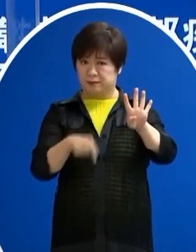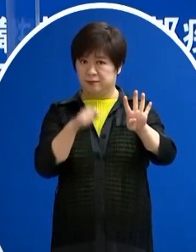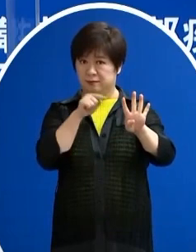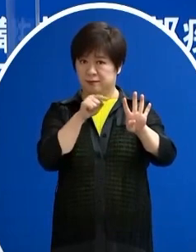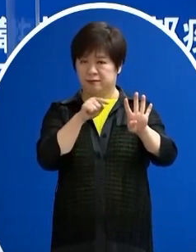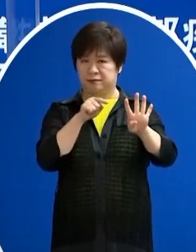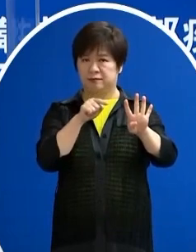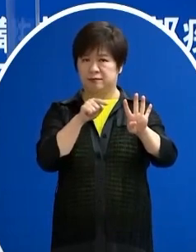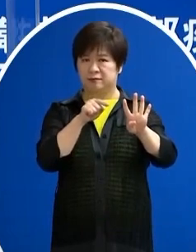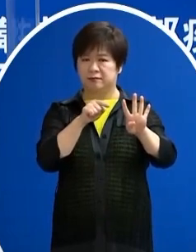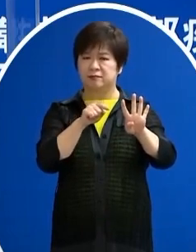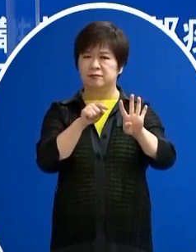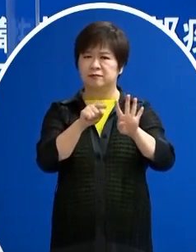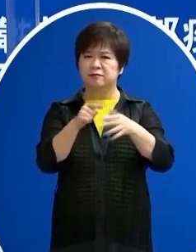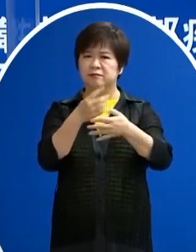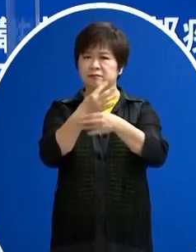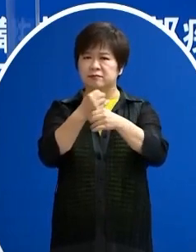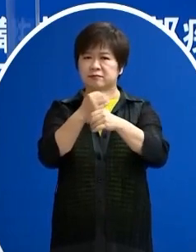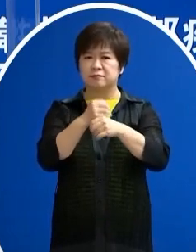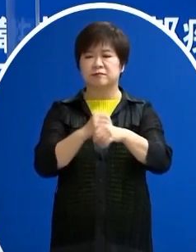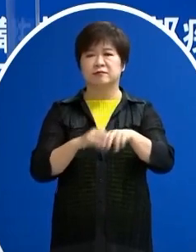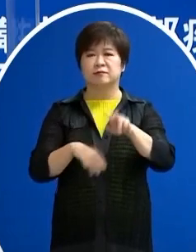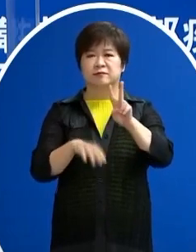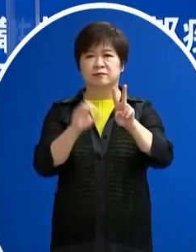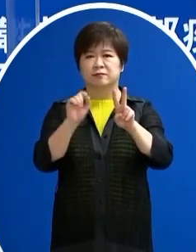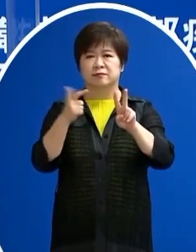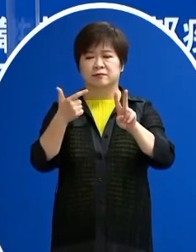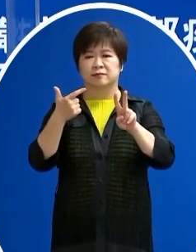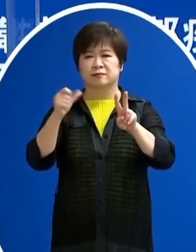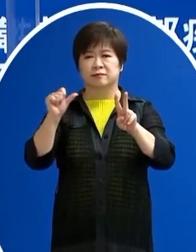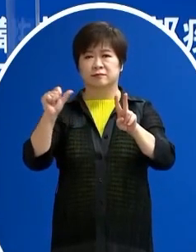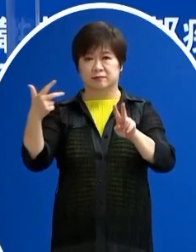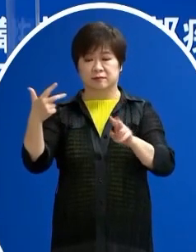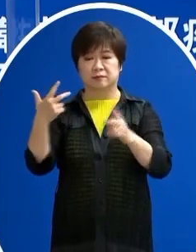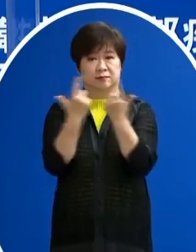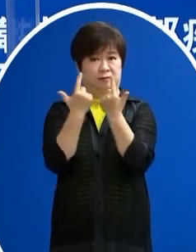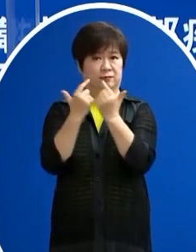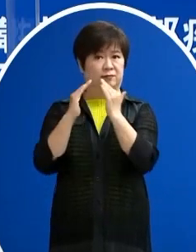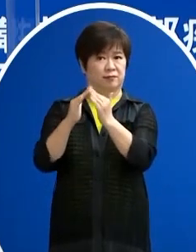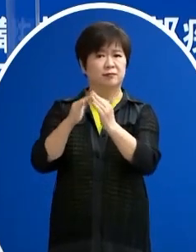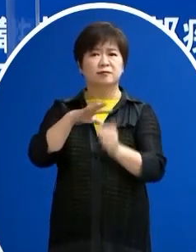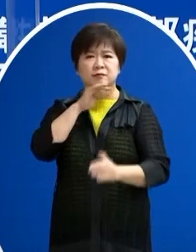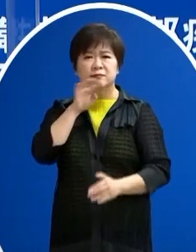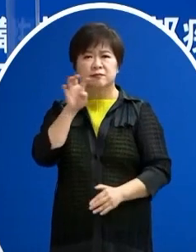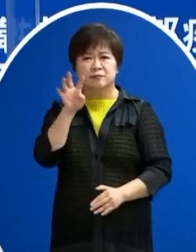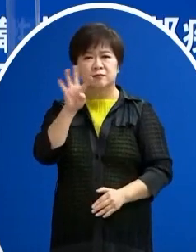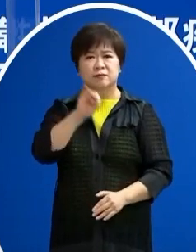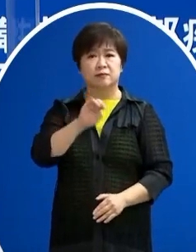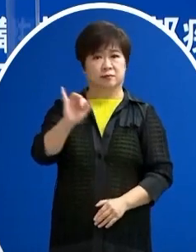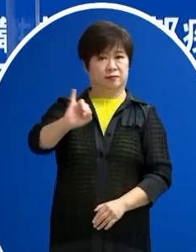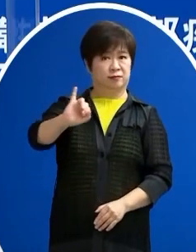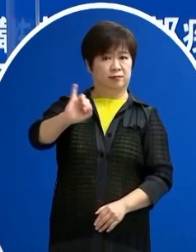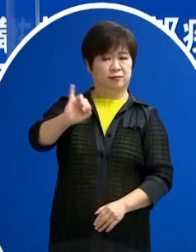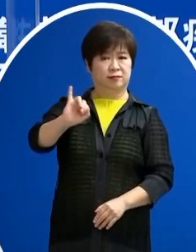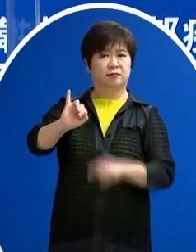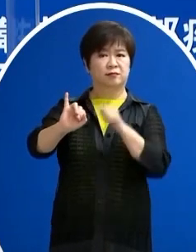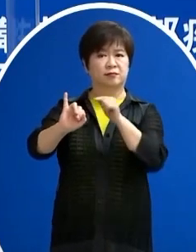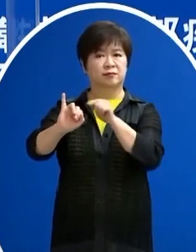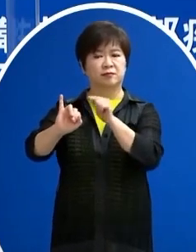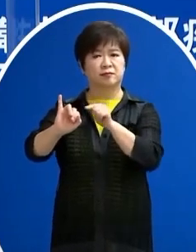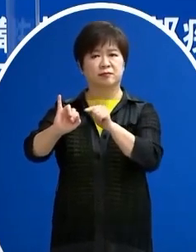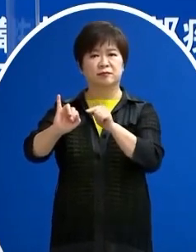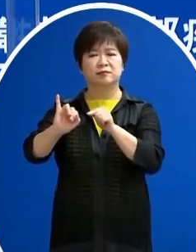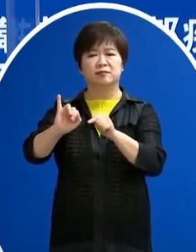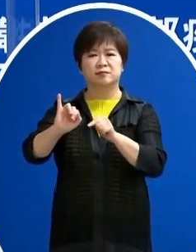个案20657、啊、这是台北市的个案，那是40几岁的女性，跟宗